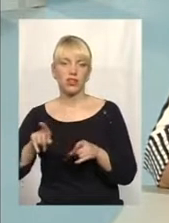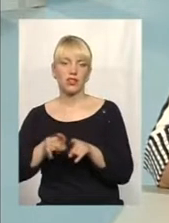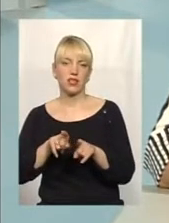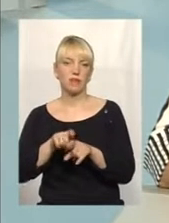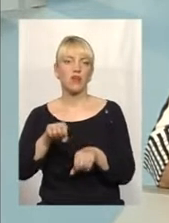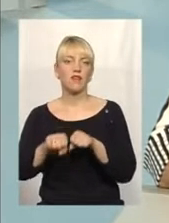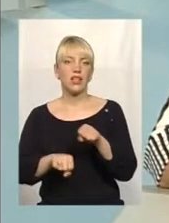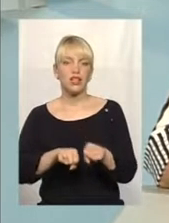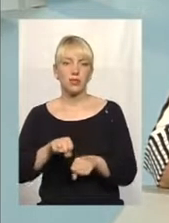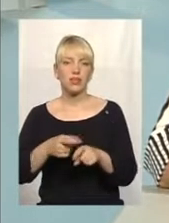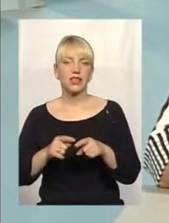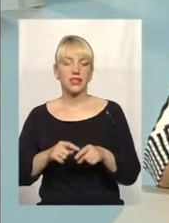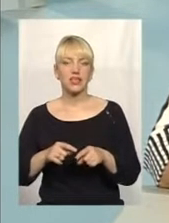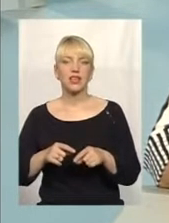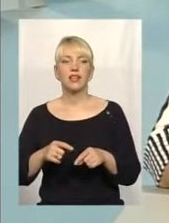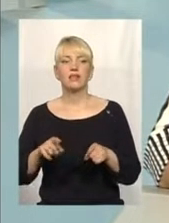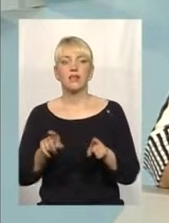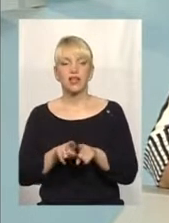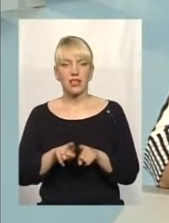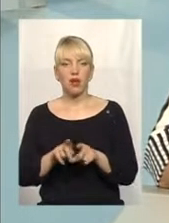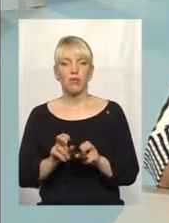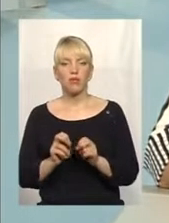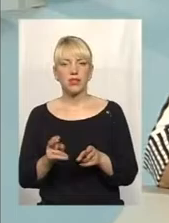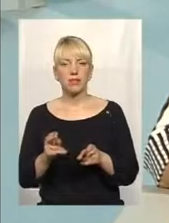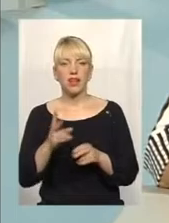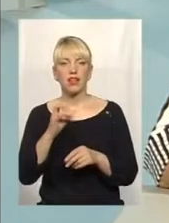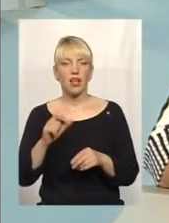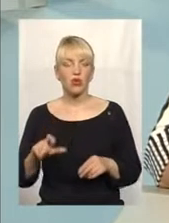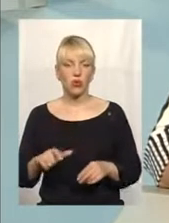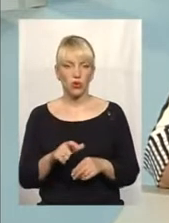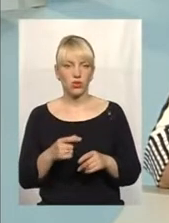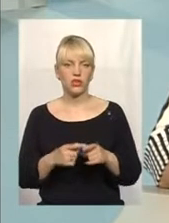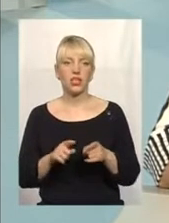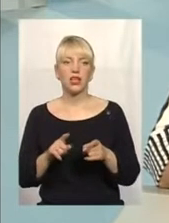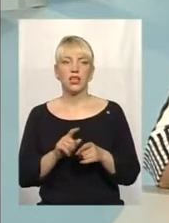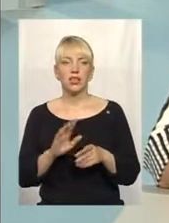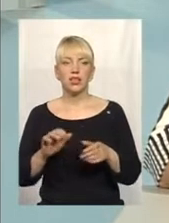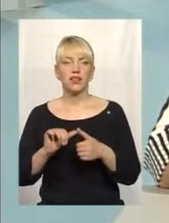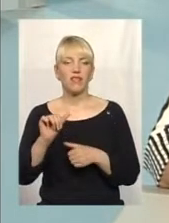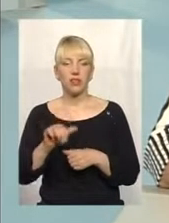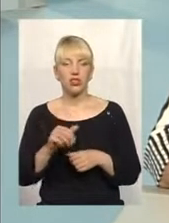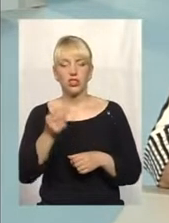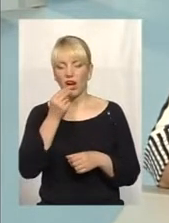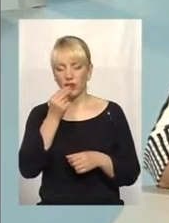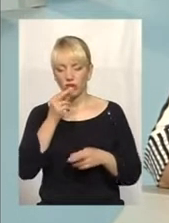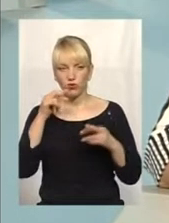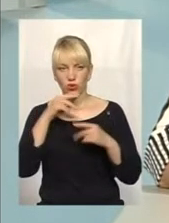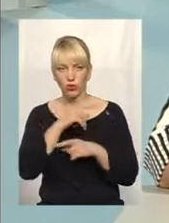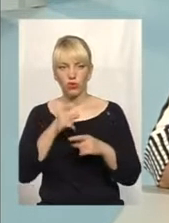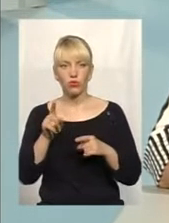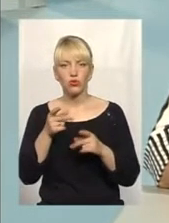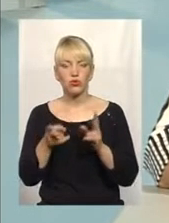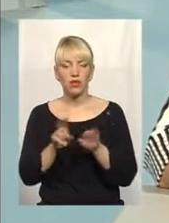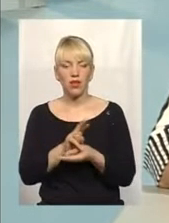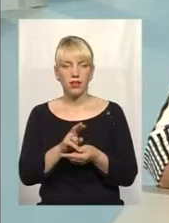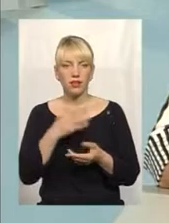це катання, це безпека на дорозі. Це не виключено харчові отруєння, тому що міняється саме підхід